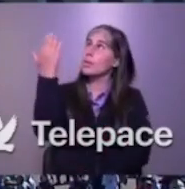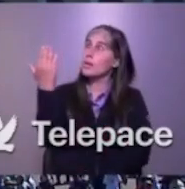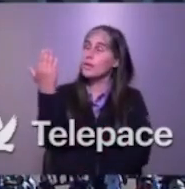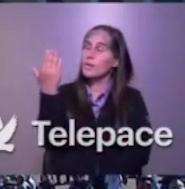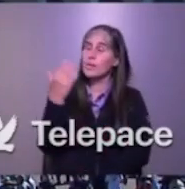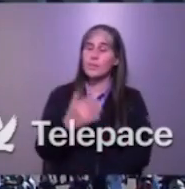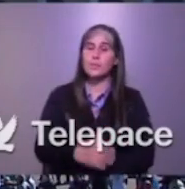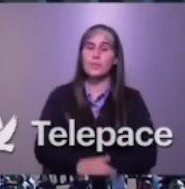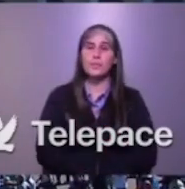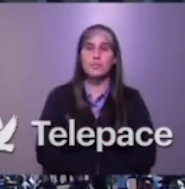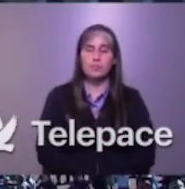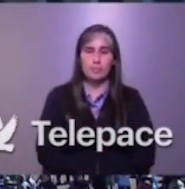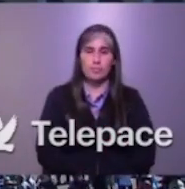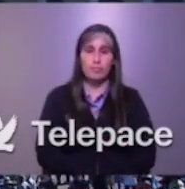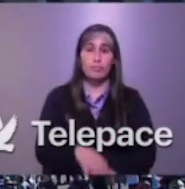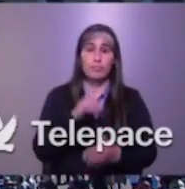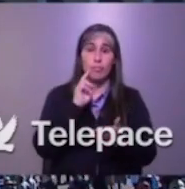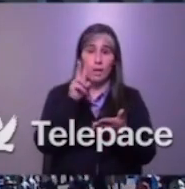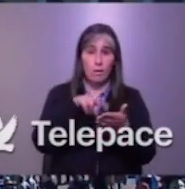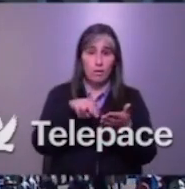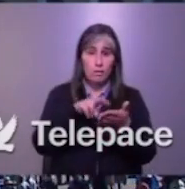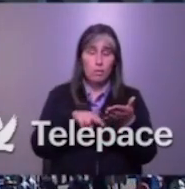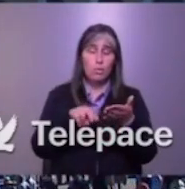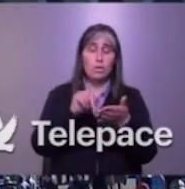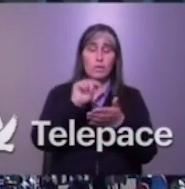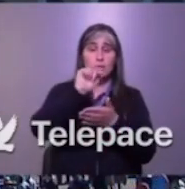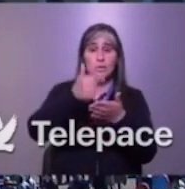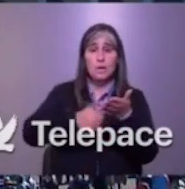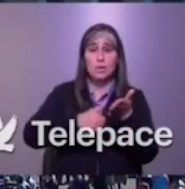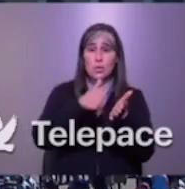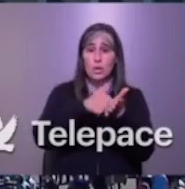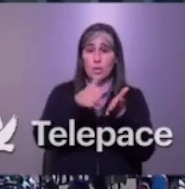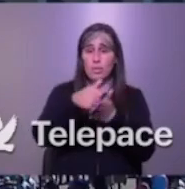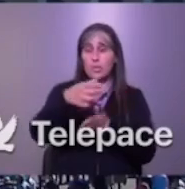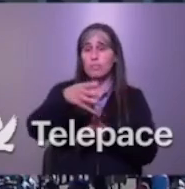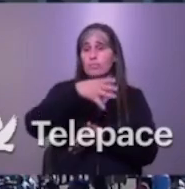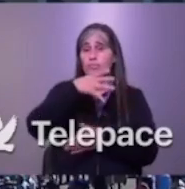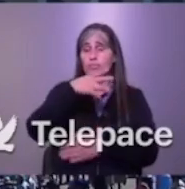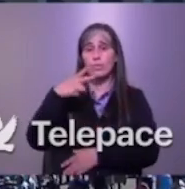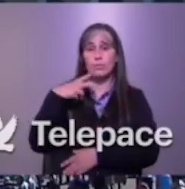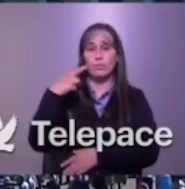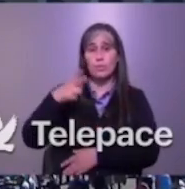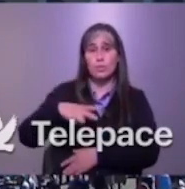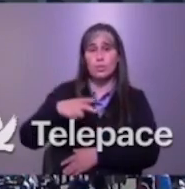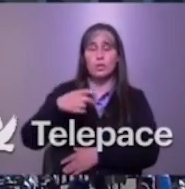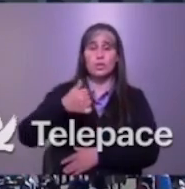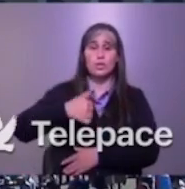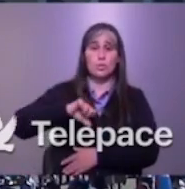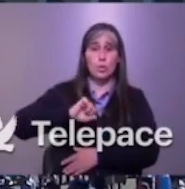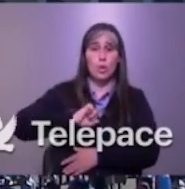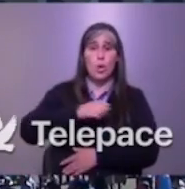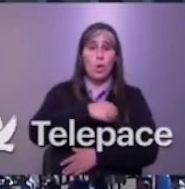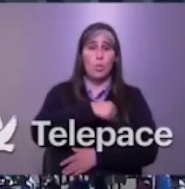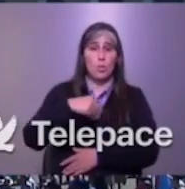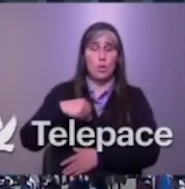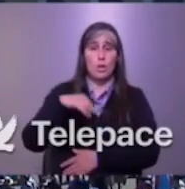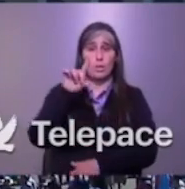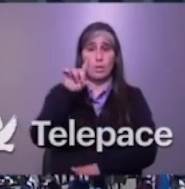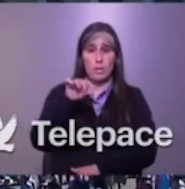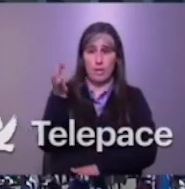O Evangelho vai ser proclamado em português, espanhol, inglês, francês e polaco. De